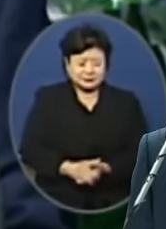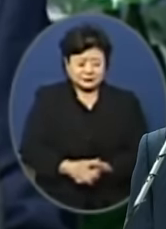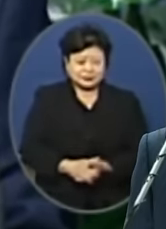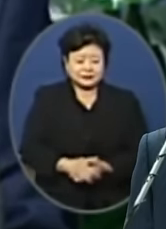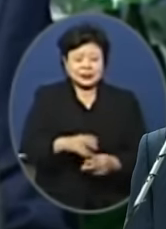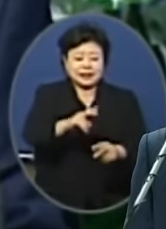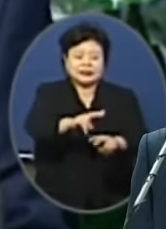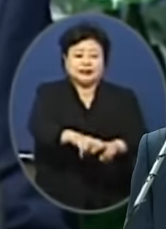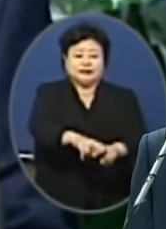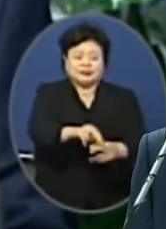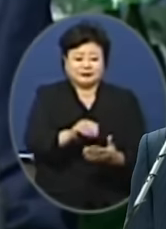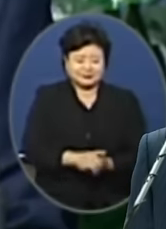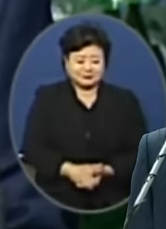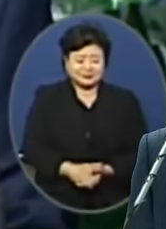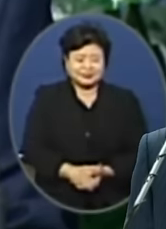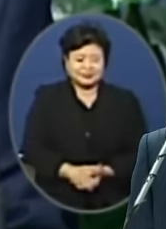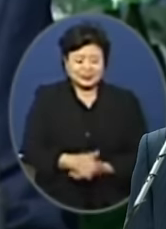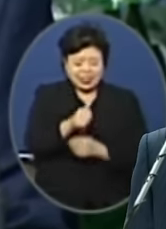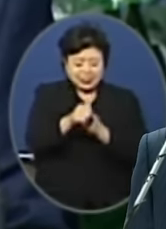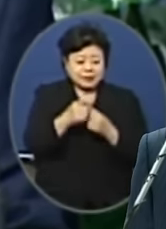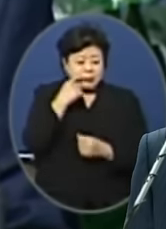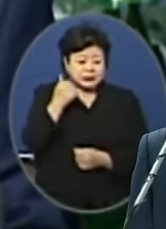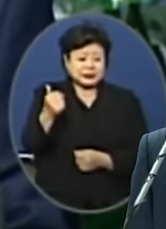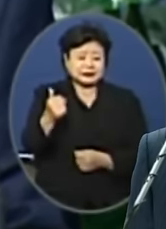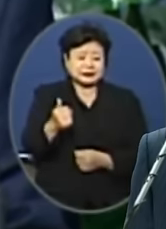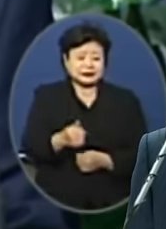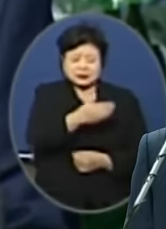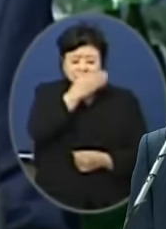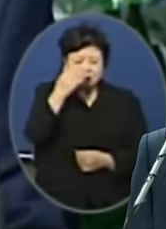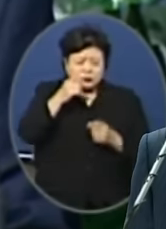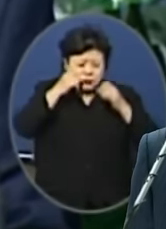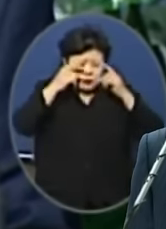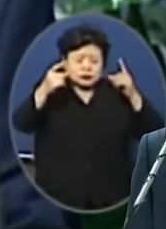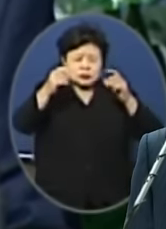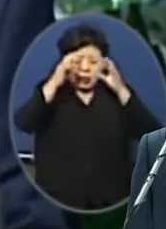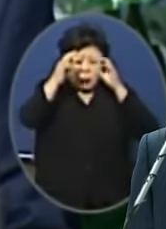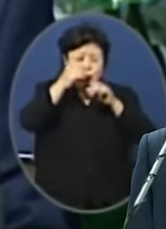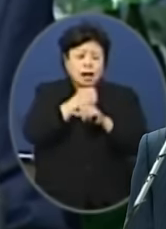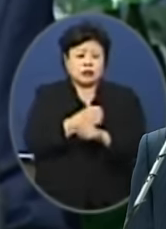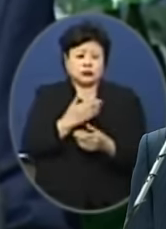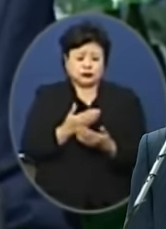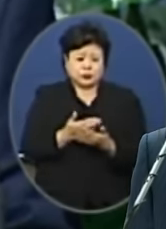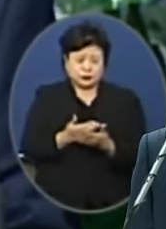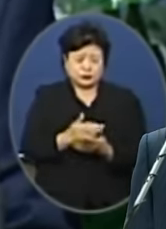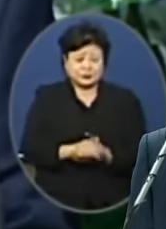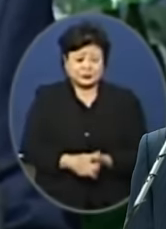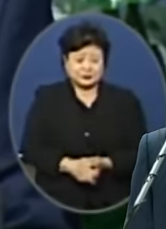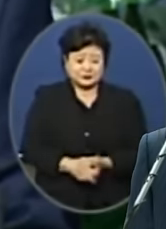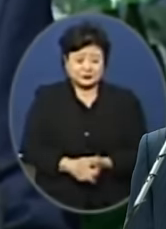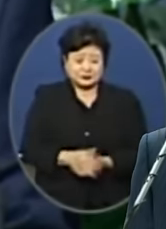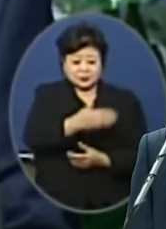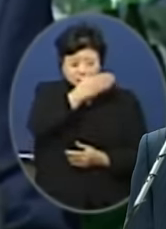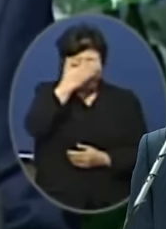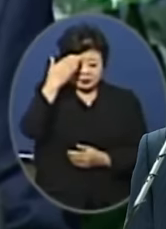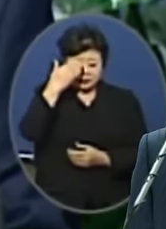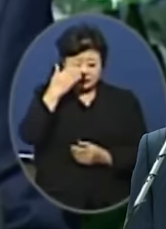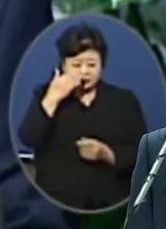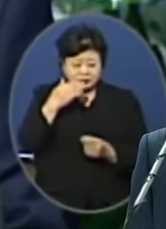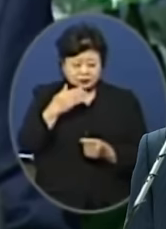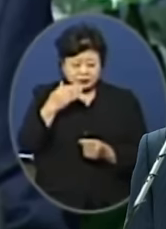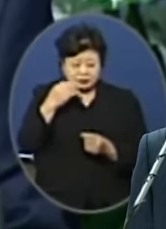이게 앉아라. 앉아놓고 하나님 아버지 이 청년의 눈을 떠서 보게 해 주시옵소서. 청년이